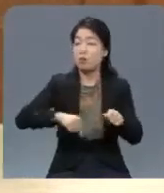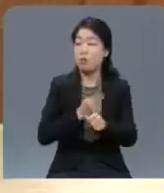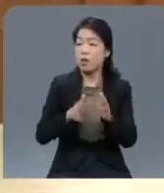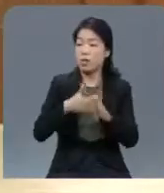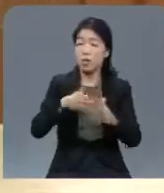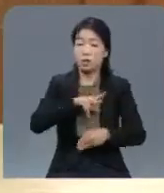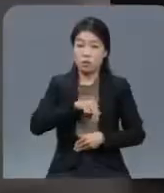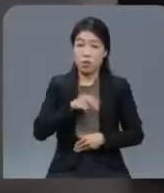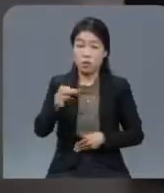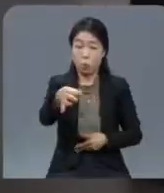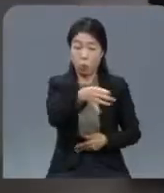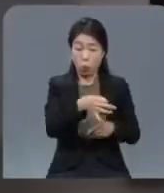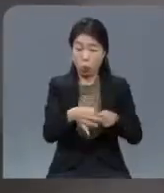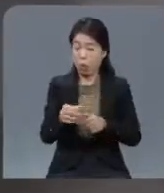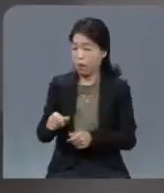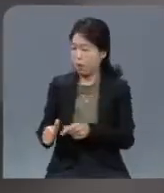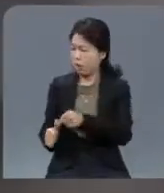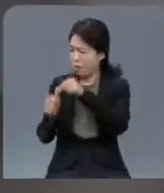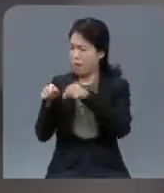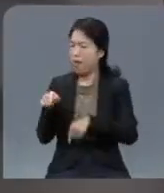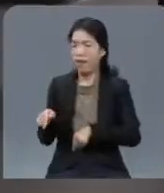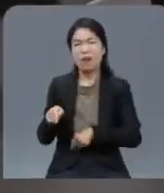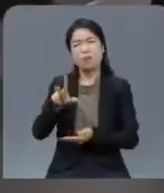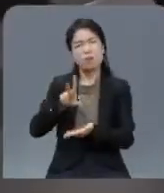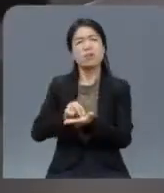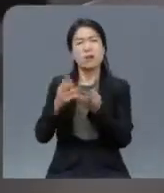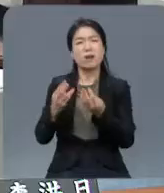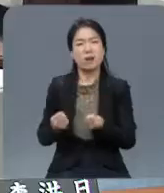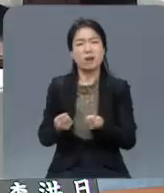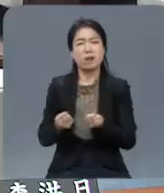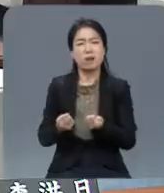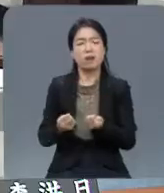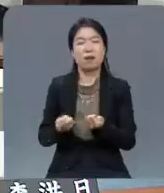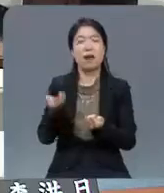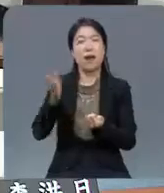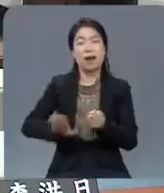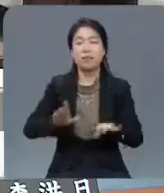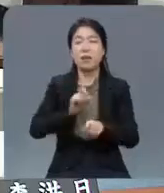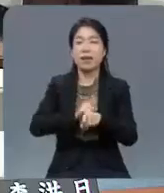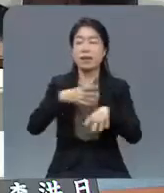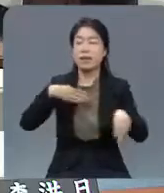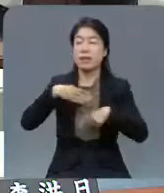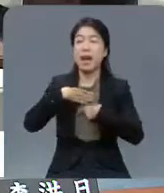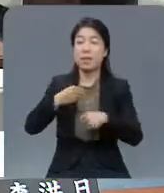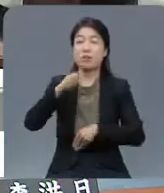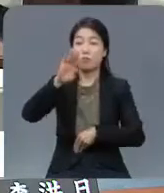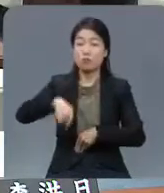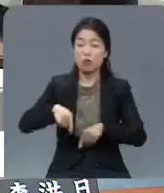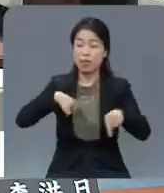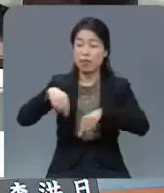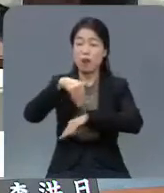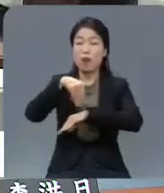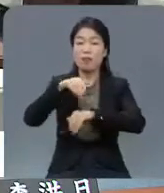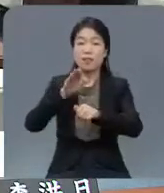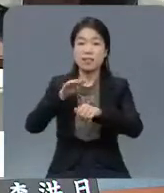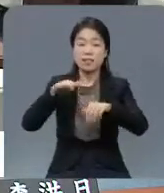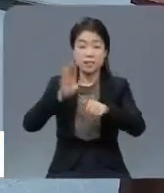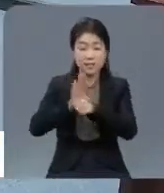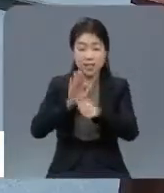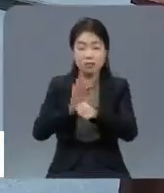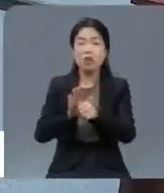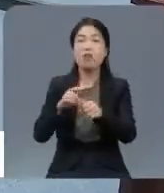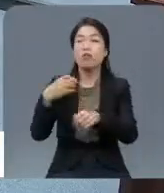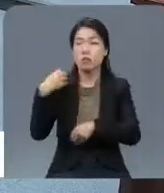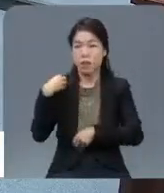돈을 걷어 채용하면서 문제가 끊이지 않았던 사설 보좌관 제도. 행정안전부가 올해 정책 지원관 제도를 도입하면서